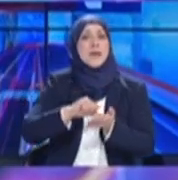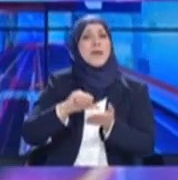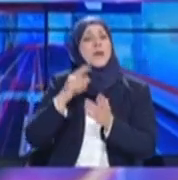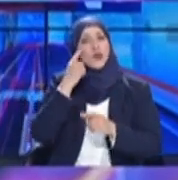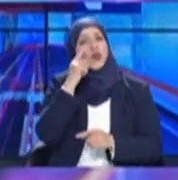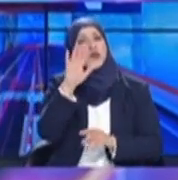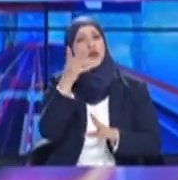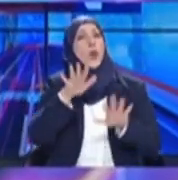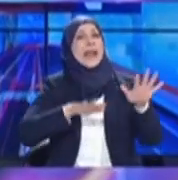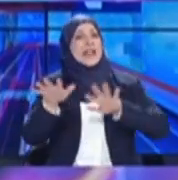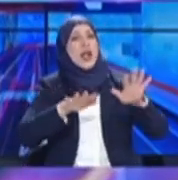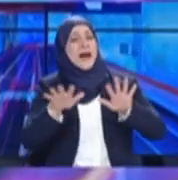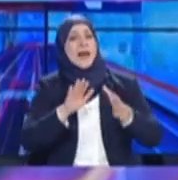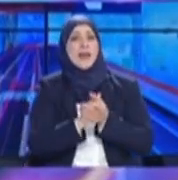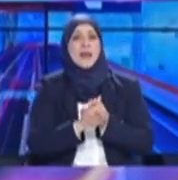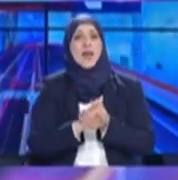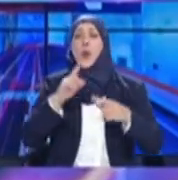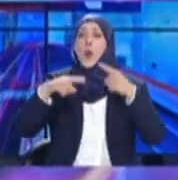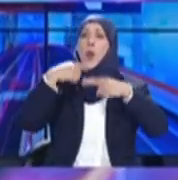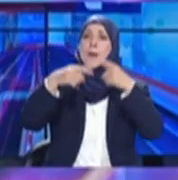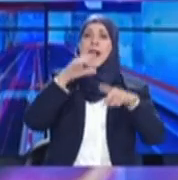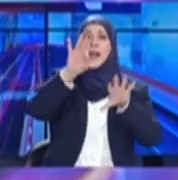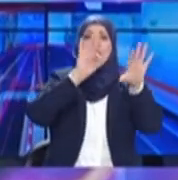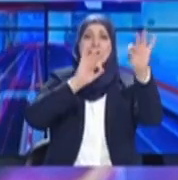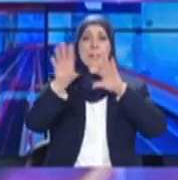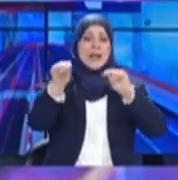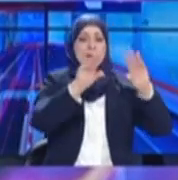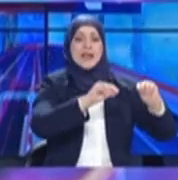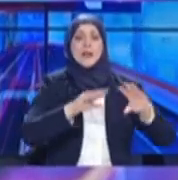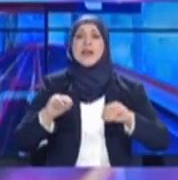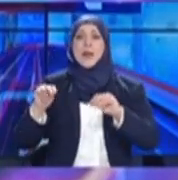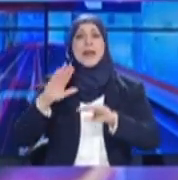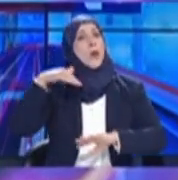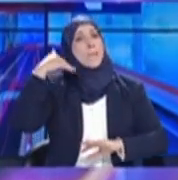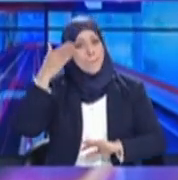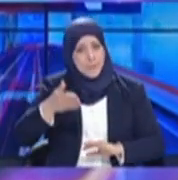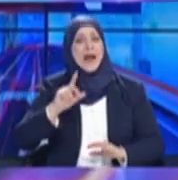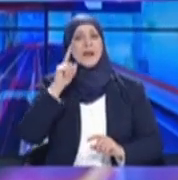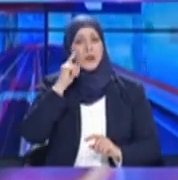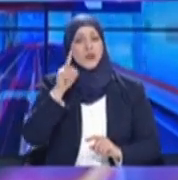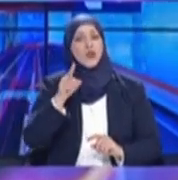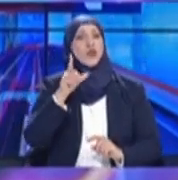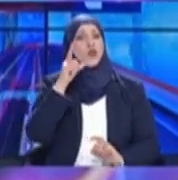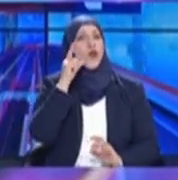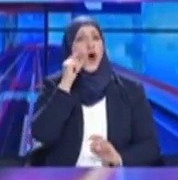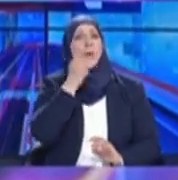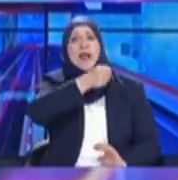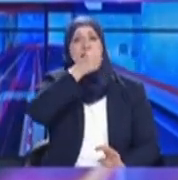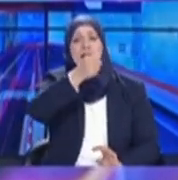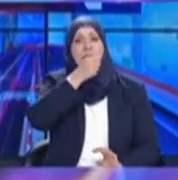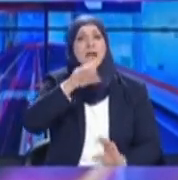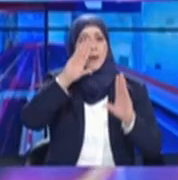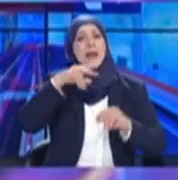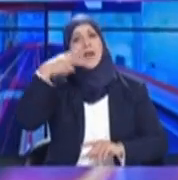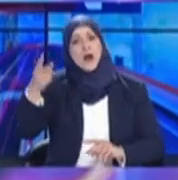مره يكونوا معكم من نقطه ايضا بعد قليل ممكن يكون حاضر معنا زميل خميس بوبطان منطق وكل ما شفتوا كانت مع الزميله